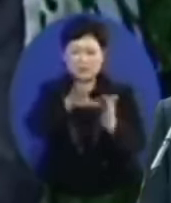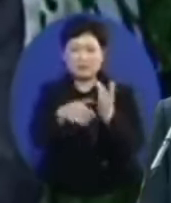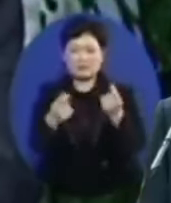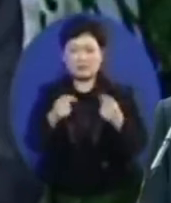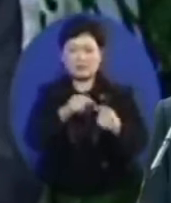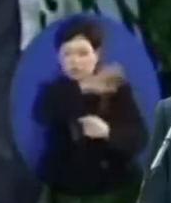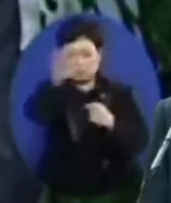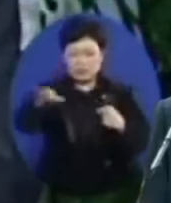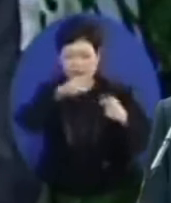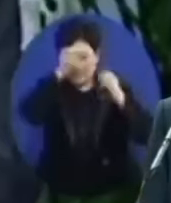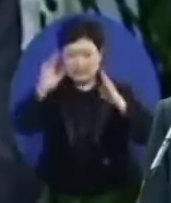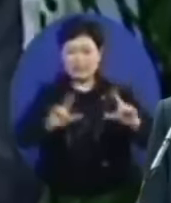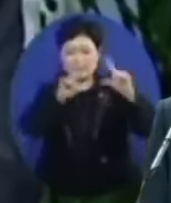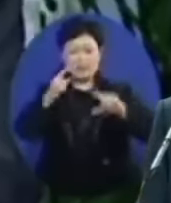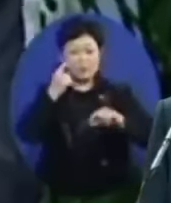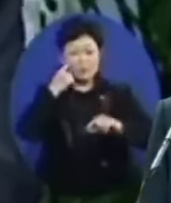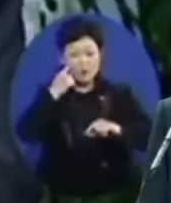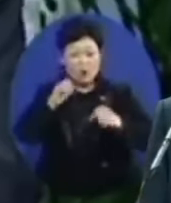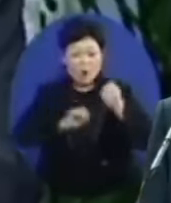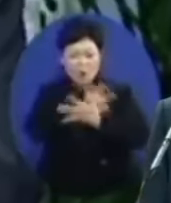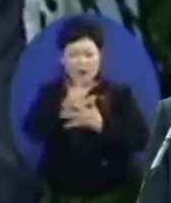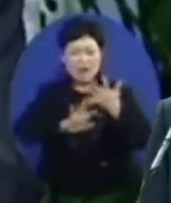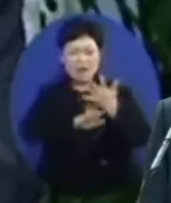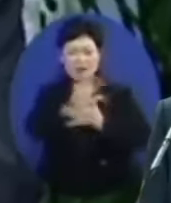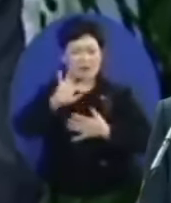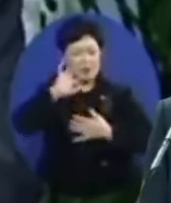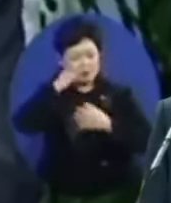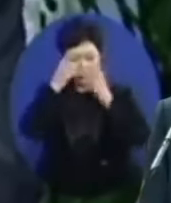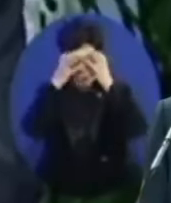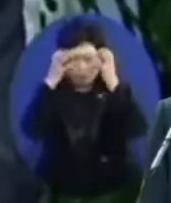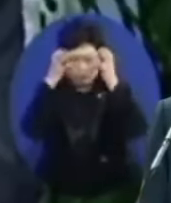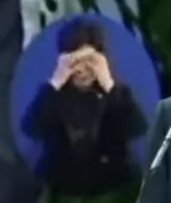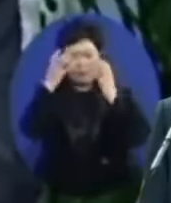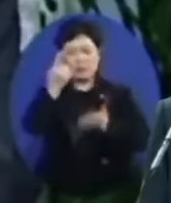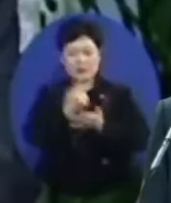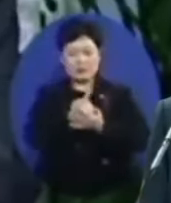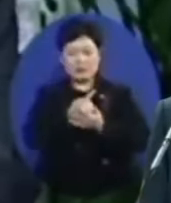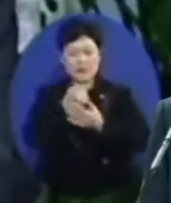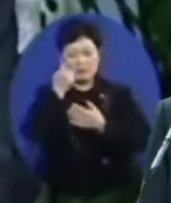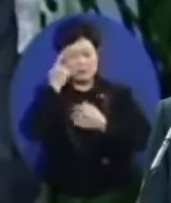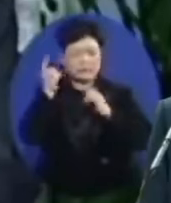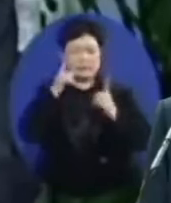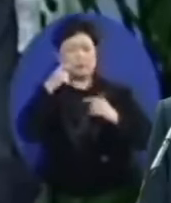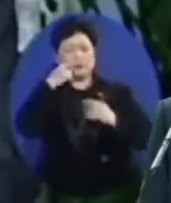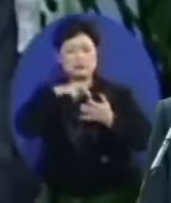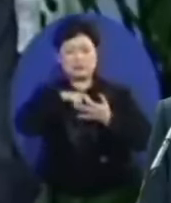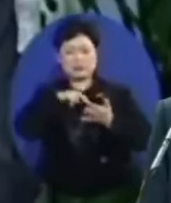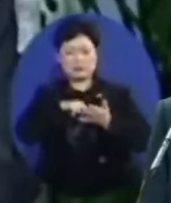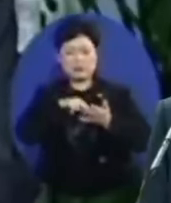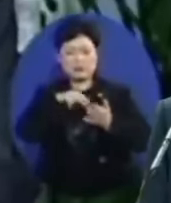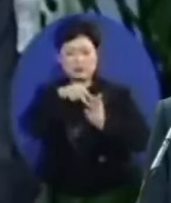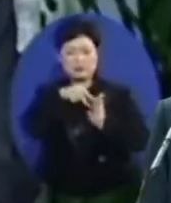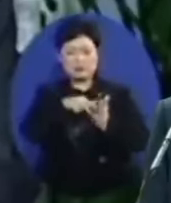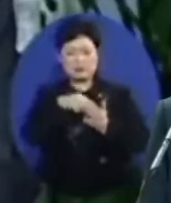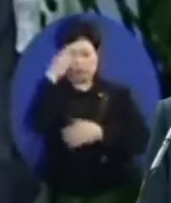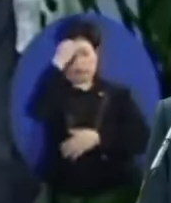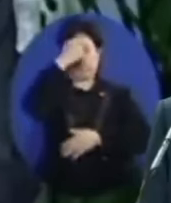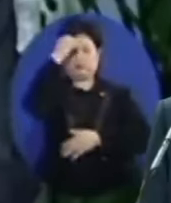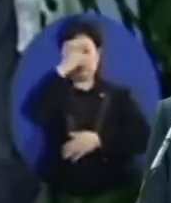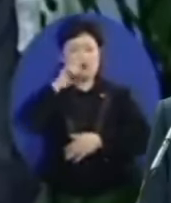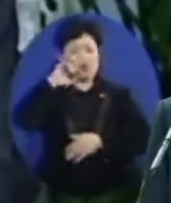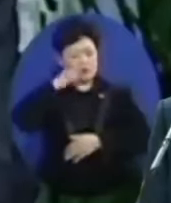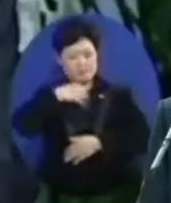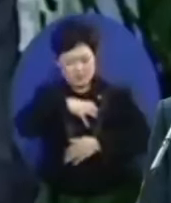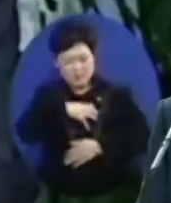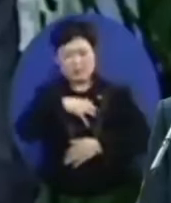살면 환란과 고통의 풍파가 광풍처럼 다가오는 것입니다. 도저히 정신을 차릴 수 없는 시련과 환란이 연이어 다가오는